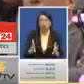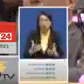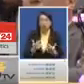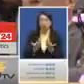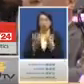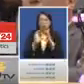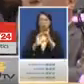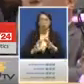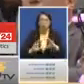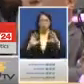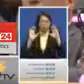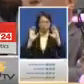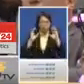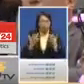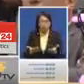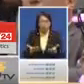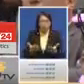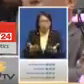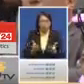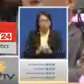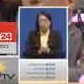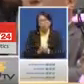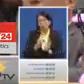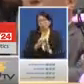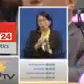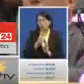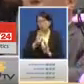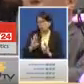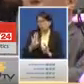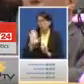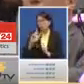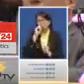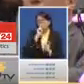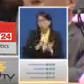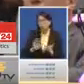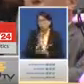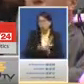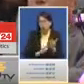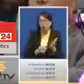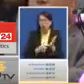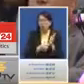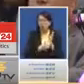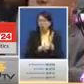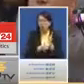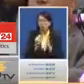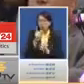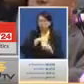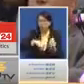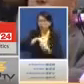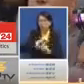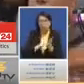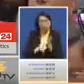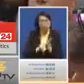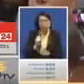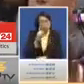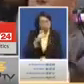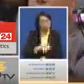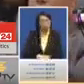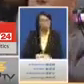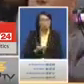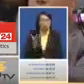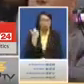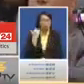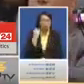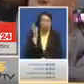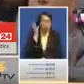บาลตัวระบบประเทศไม่เอื้อให้ท่านแก้ปัญหาเศรษฐกิจแล้วเนี่ยเมื่อวันก่อนผมฟังท่านรองนายกจุ